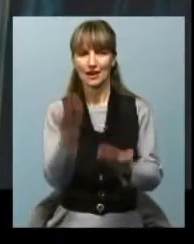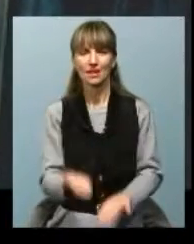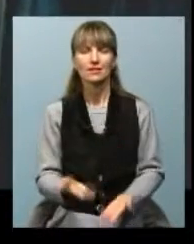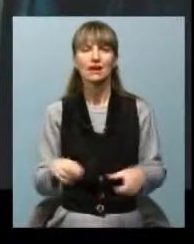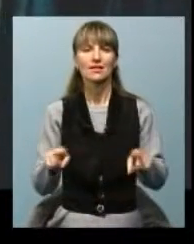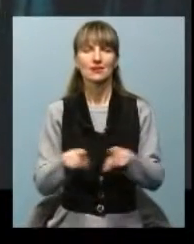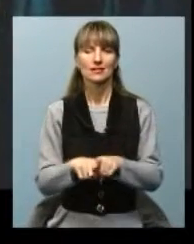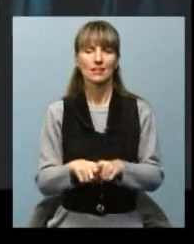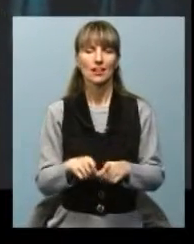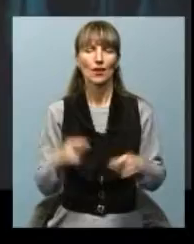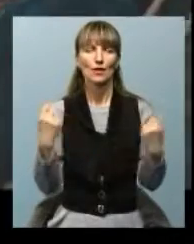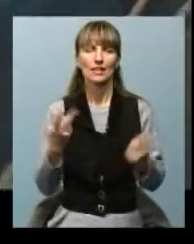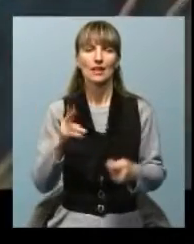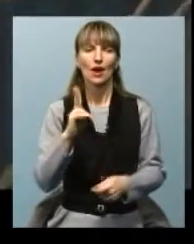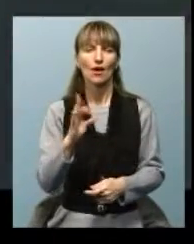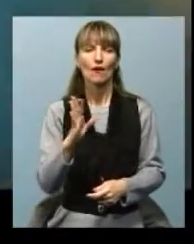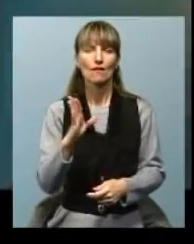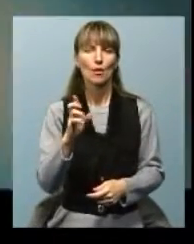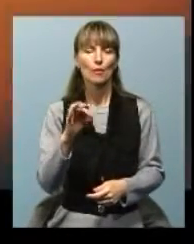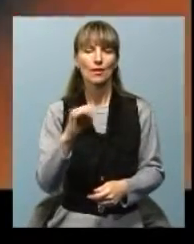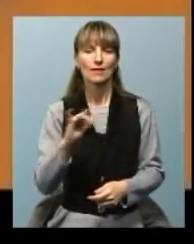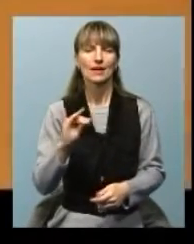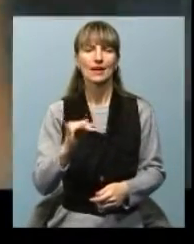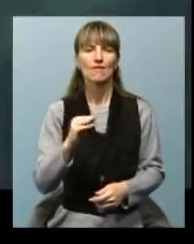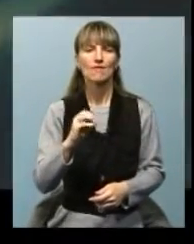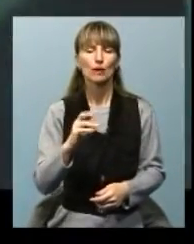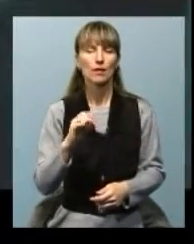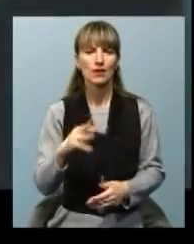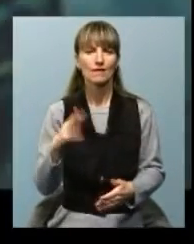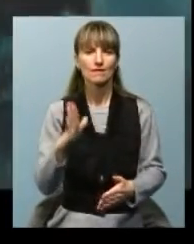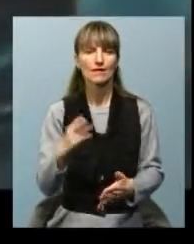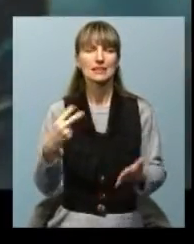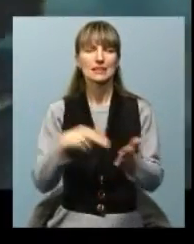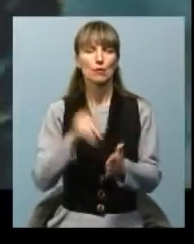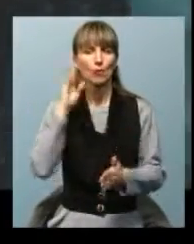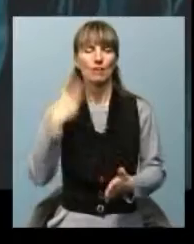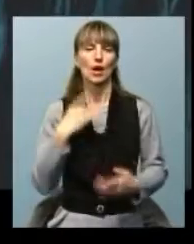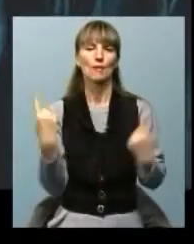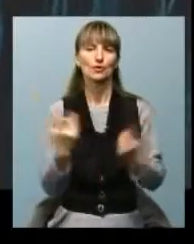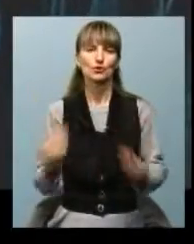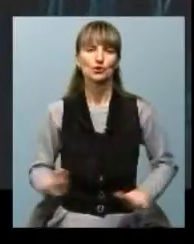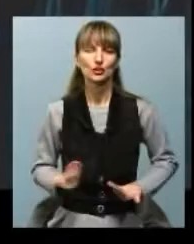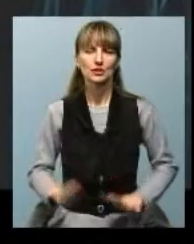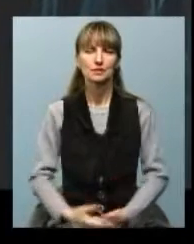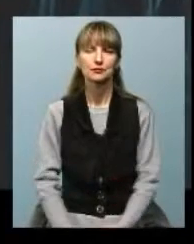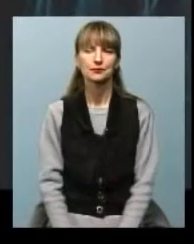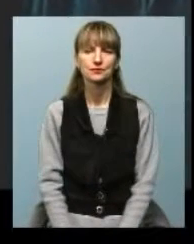так спецодяг для ковбоїв, золотошукачів та фермерів став популярним у нашому повсякденному житті.